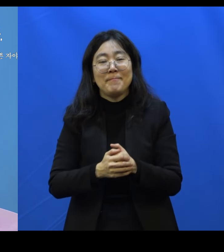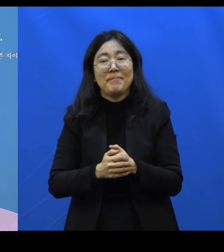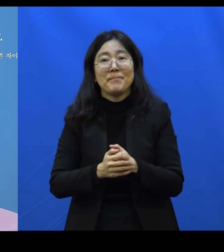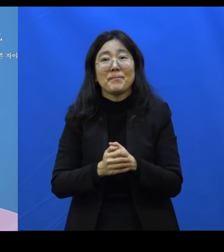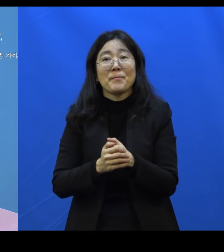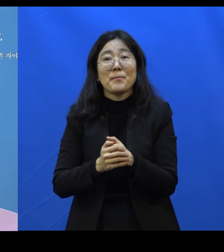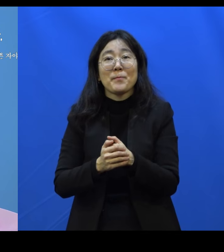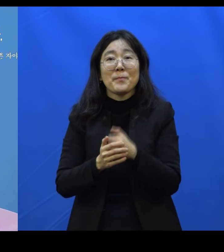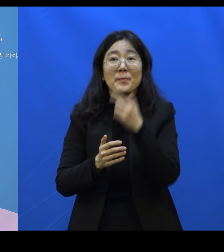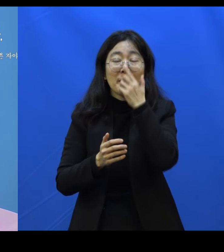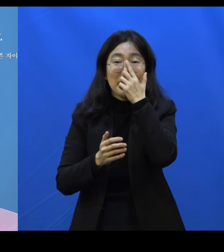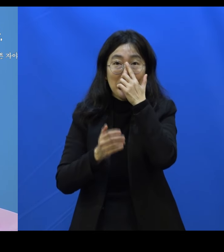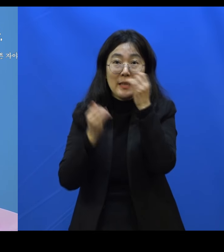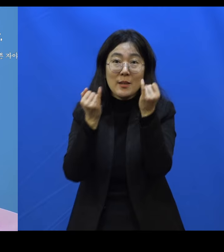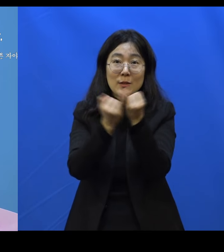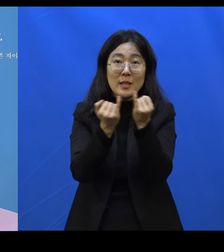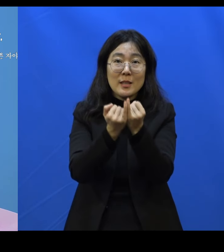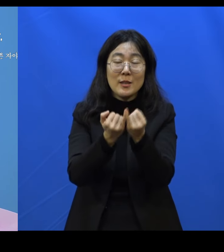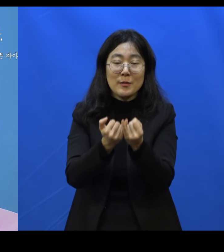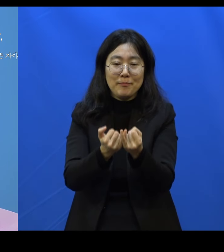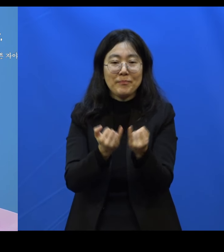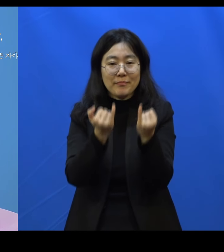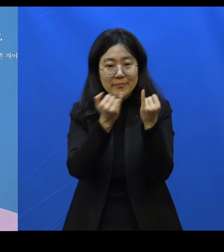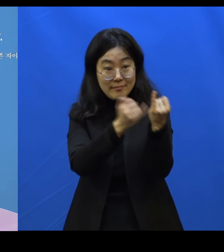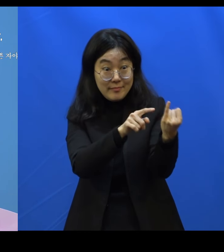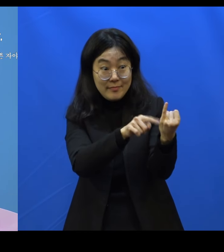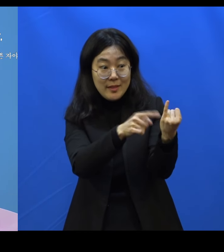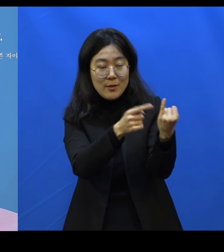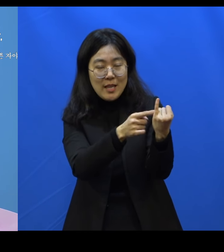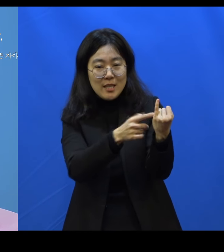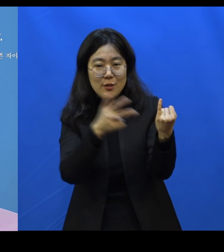그녀는 사랑하는 이의 부르심을 거부할 수 없어요.